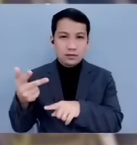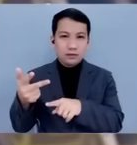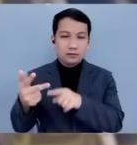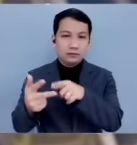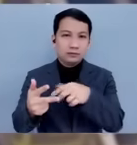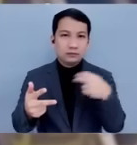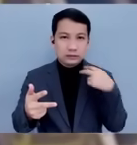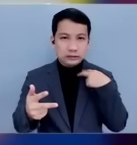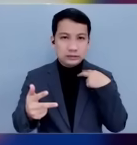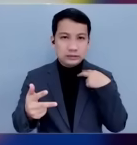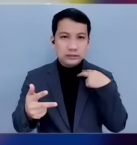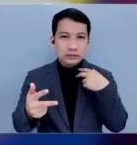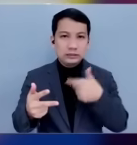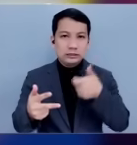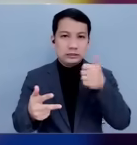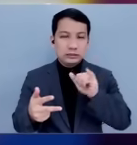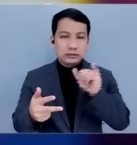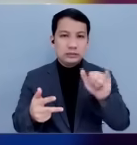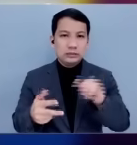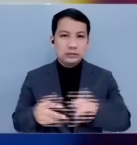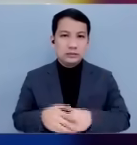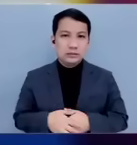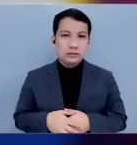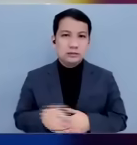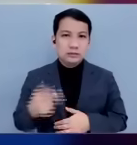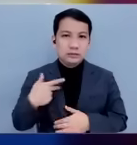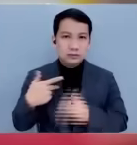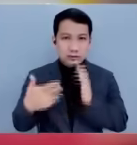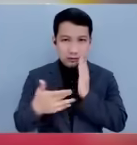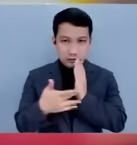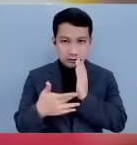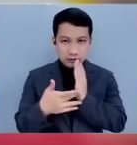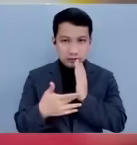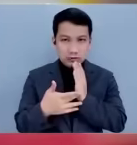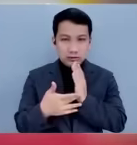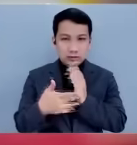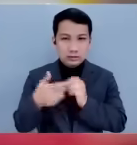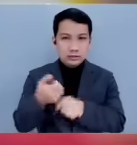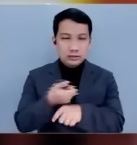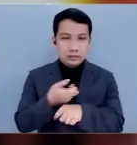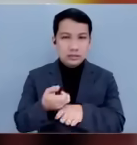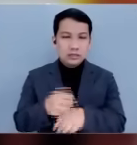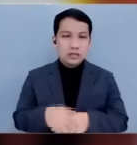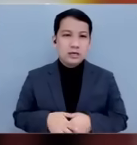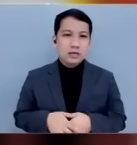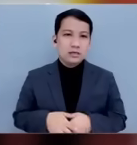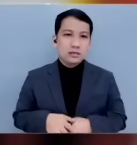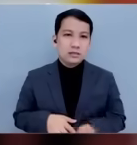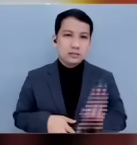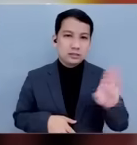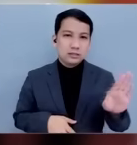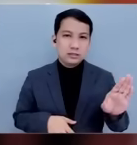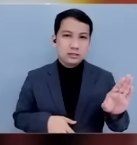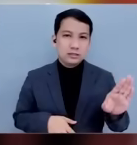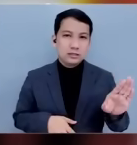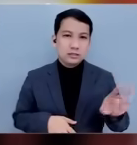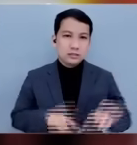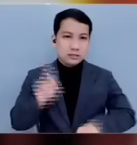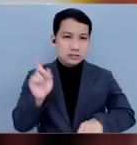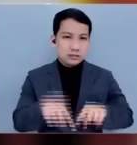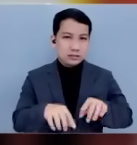sa itaas. Nagkaroon pa yung technical difficulties. So yung pong hindi nakapiling